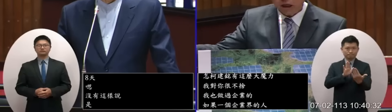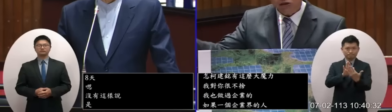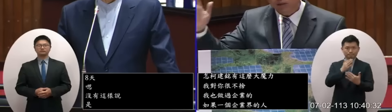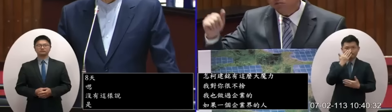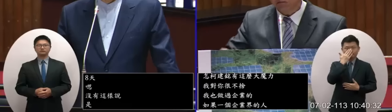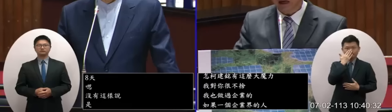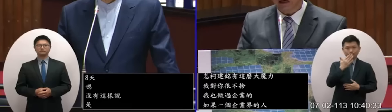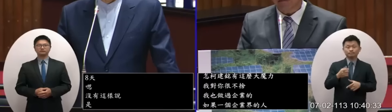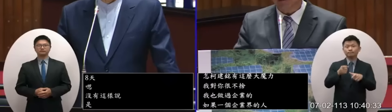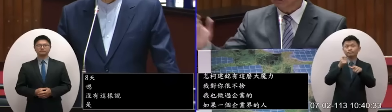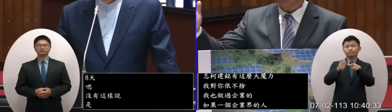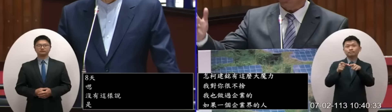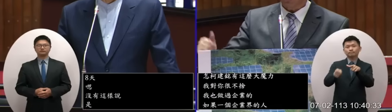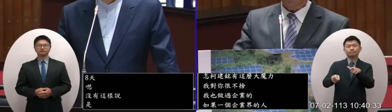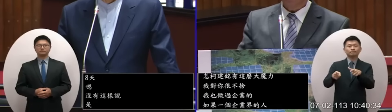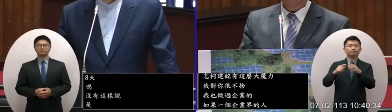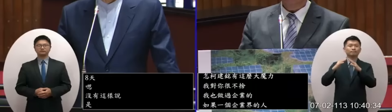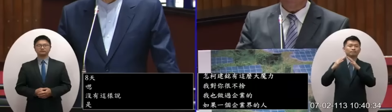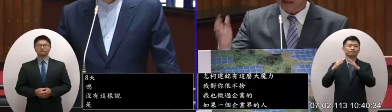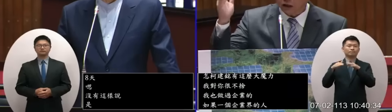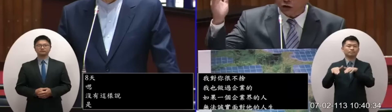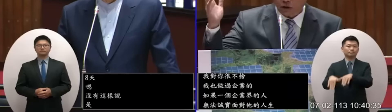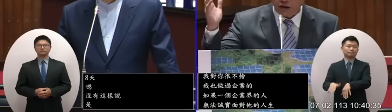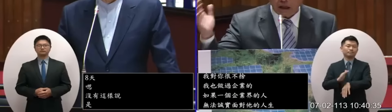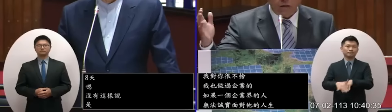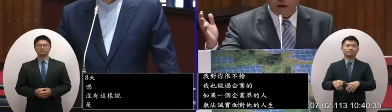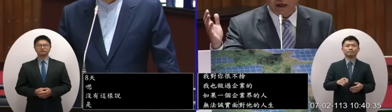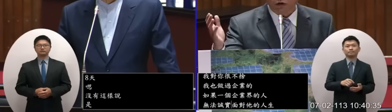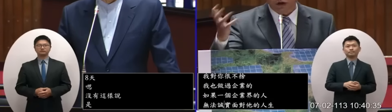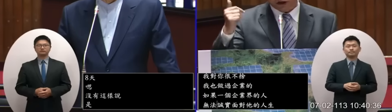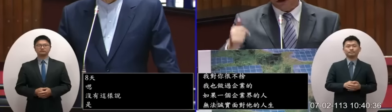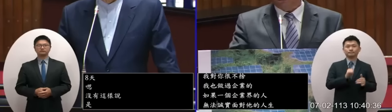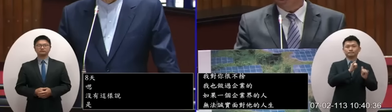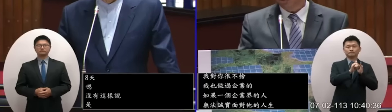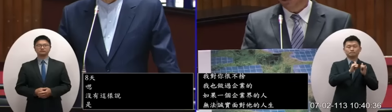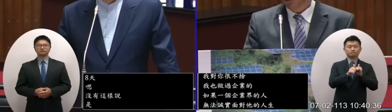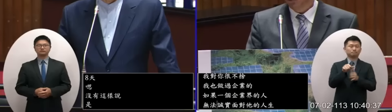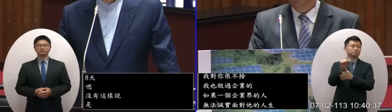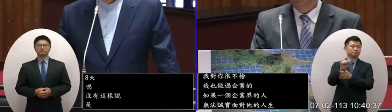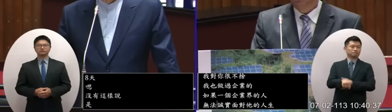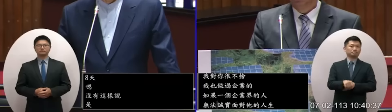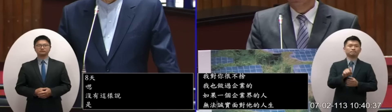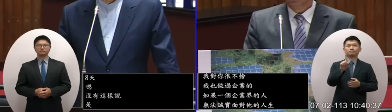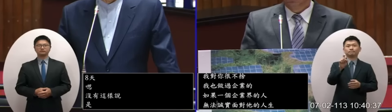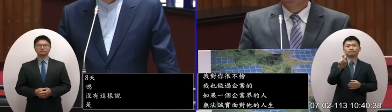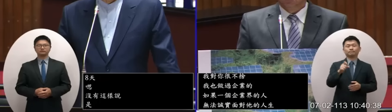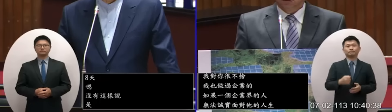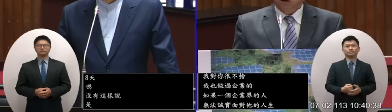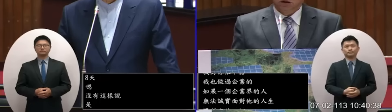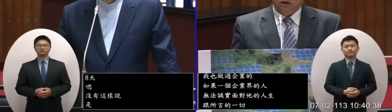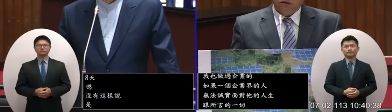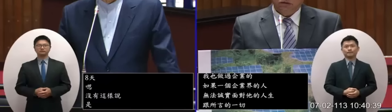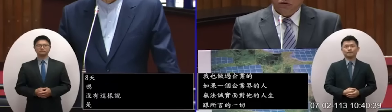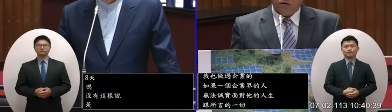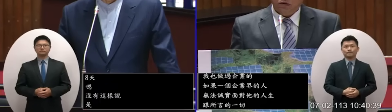迄个企业是无唔忙的啊，嘛无前途啊，嘛袂当受到社会大众的认同。